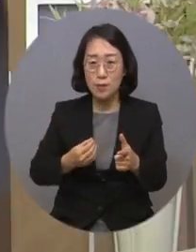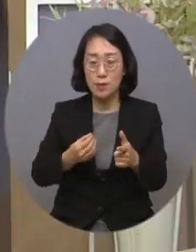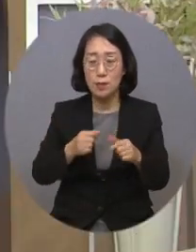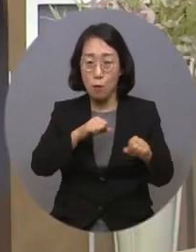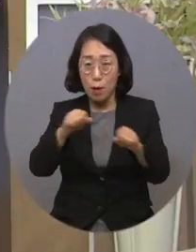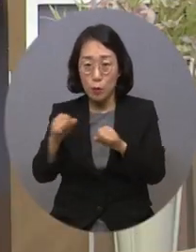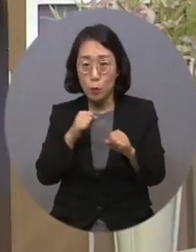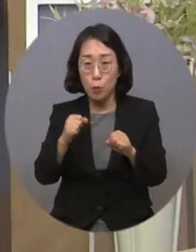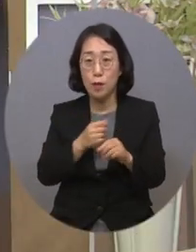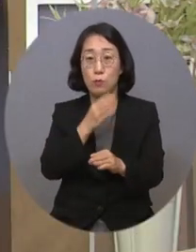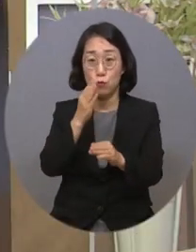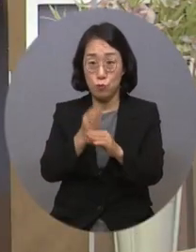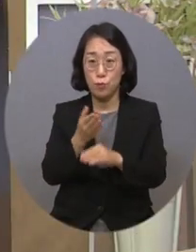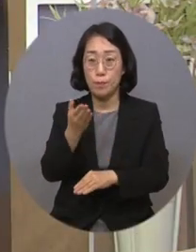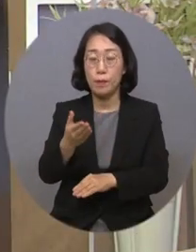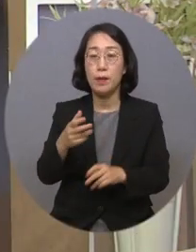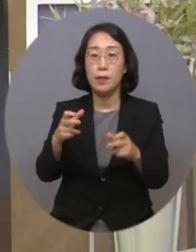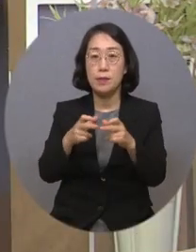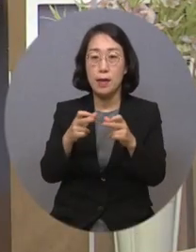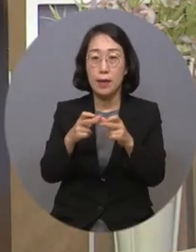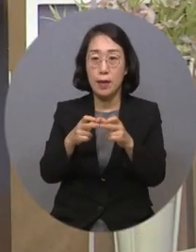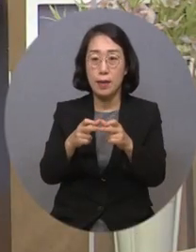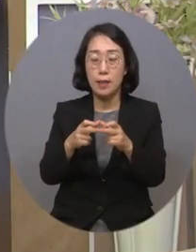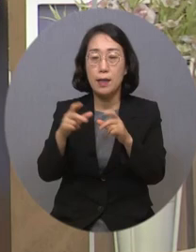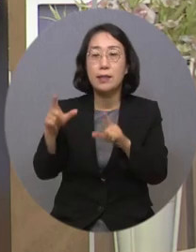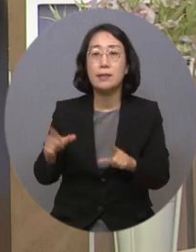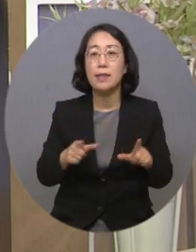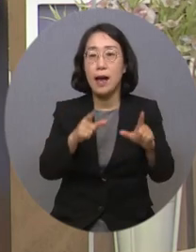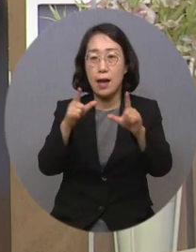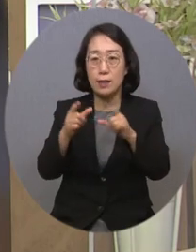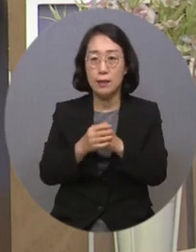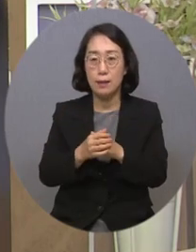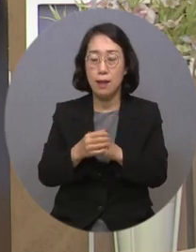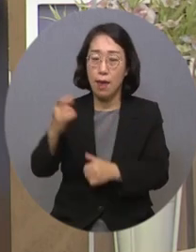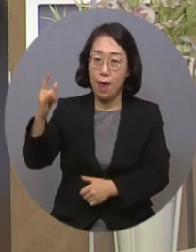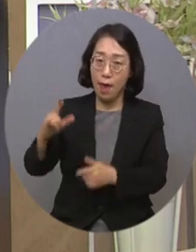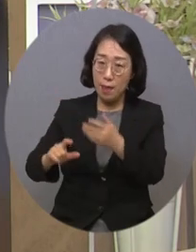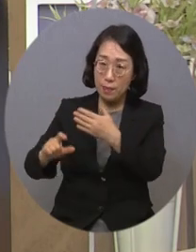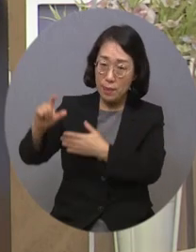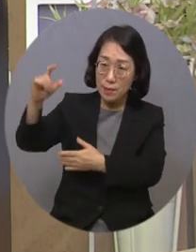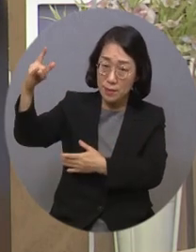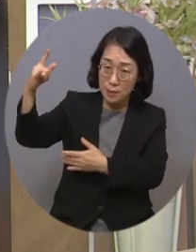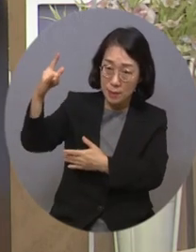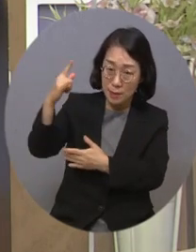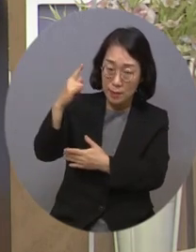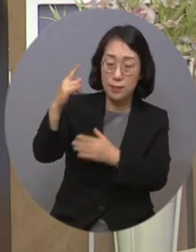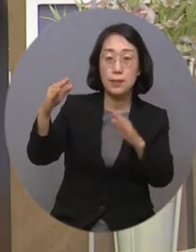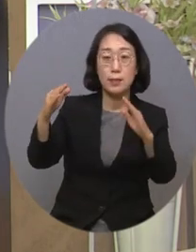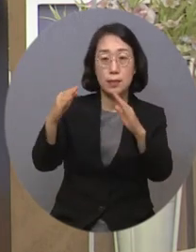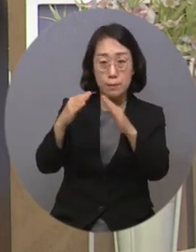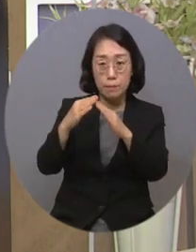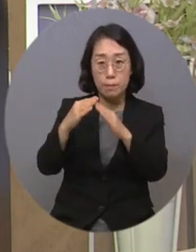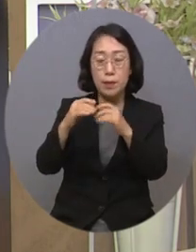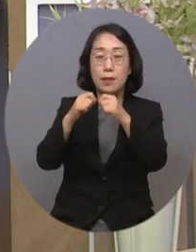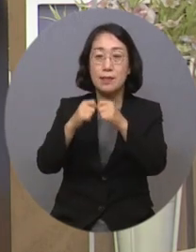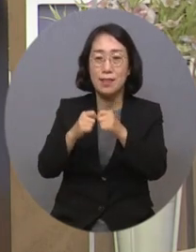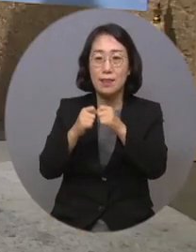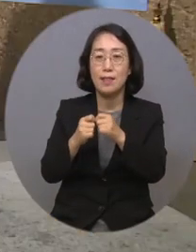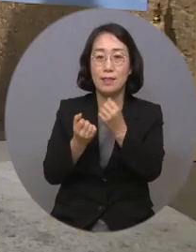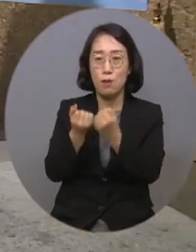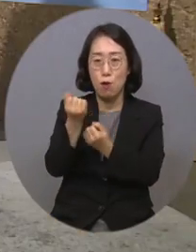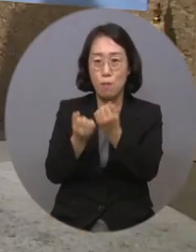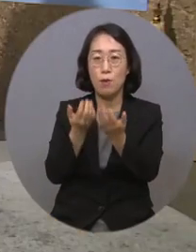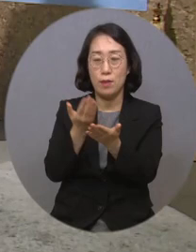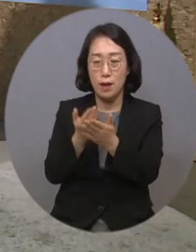계신데 그 중에서도 이 장애인 거주 시설 해 뜨는 집에 대해서 좀 더 구체적으로 설명해 주실 수 있으실까요? 그러니까 이제